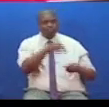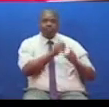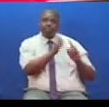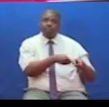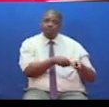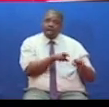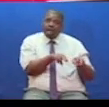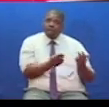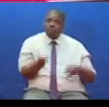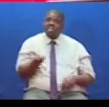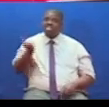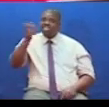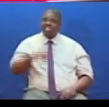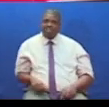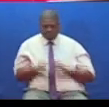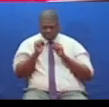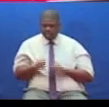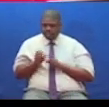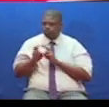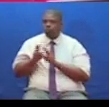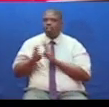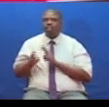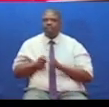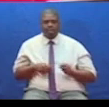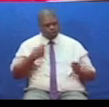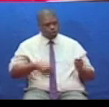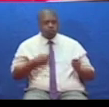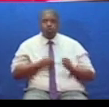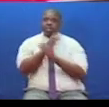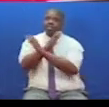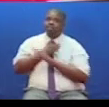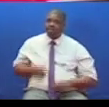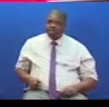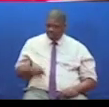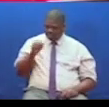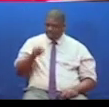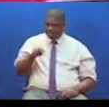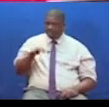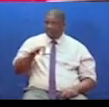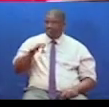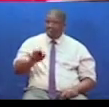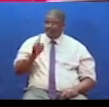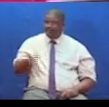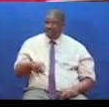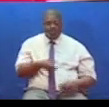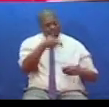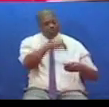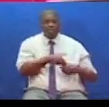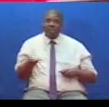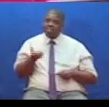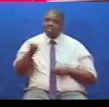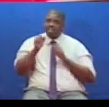gas. Halafu lazima tujadiliane na Kongo na Zambia. Lake Nyasa kuna mafuta gas.